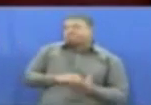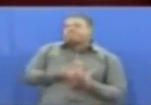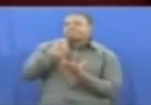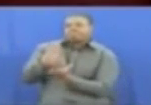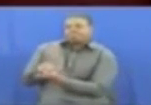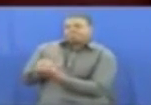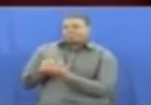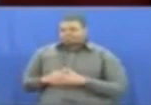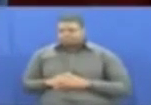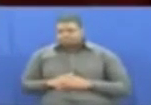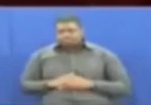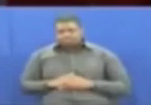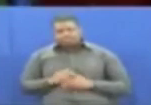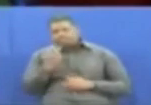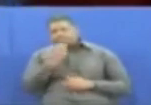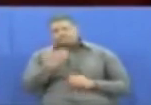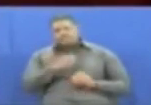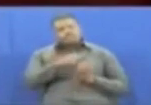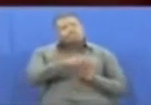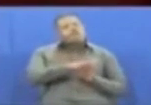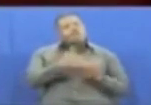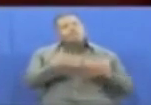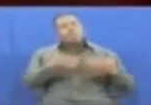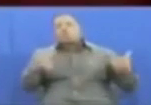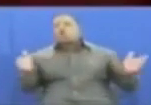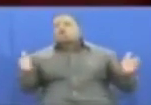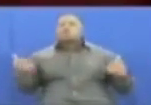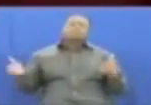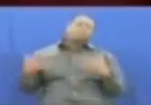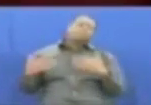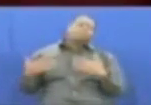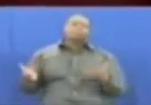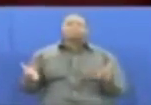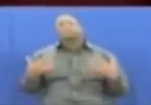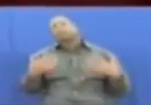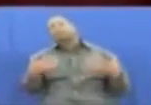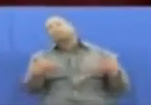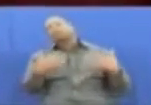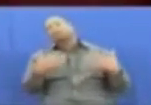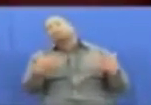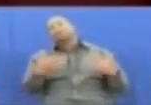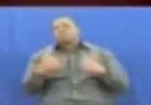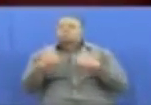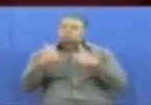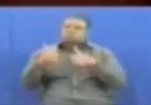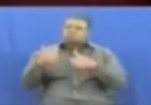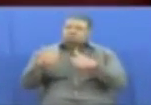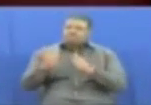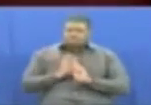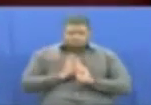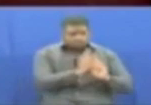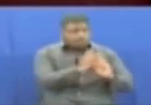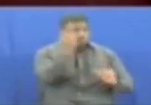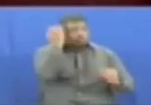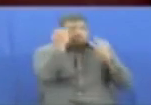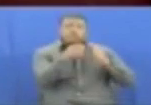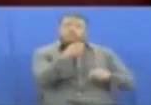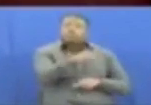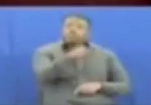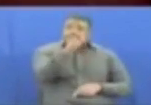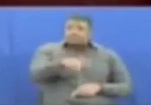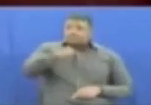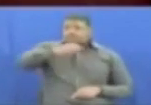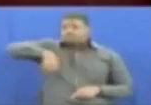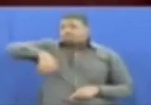hata kwenye boti kuna kwani mahali pa wazi, mahali ambapo kuna upepo unapita kidogo na kadhalika. Yani tufuate ushauri wa watu